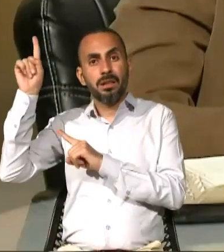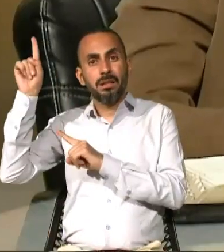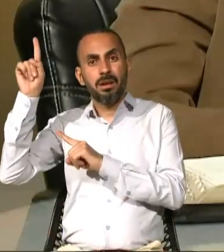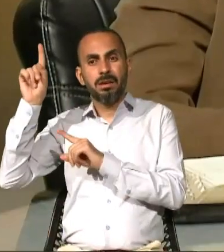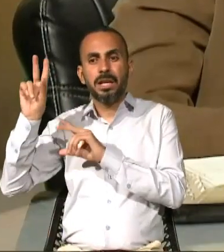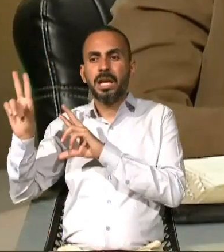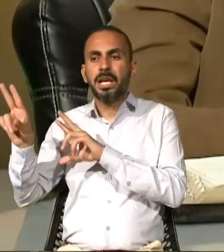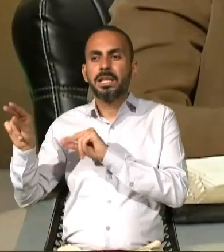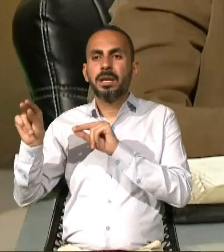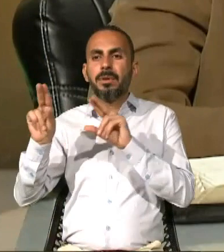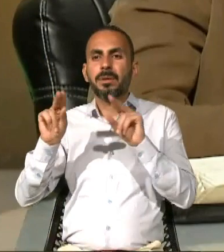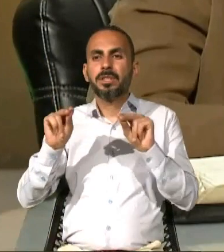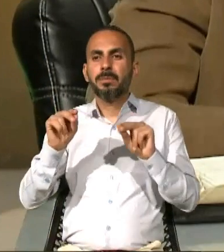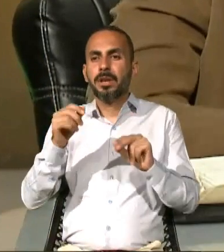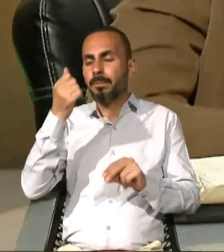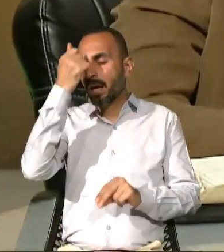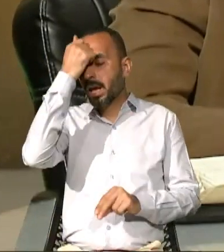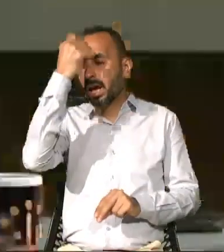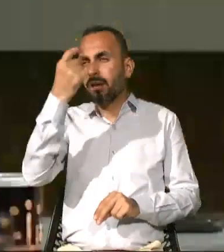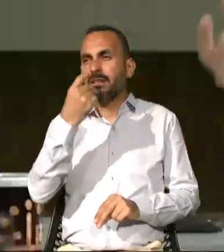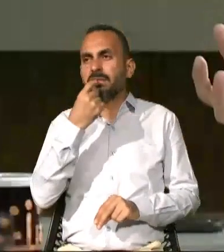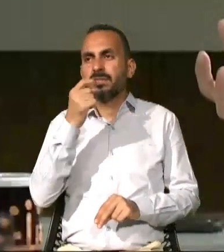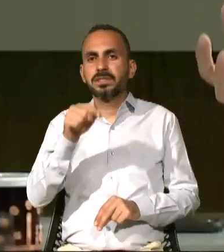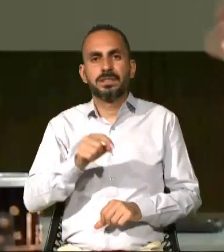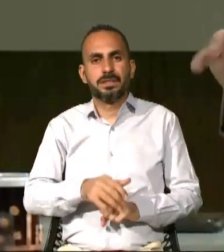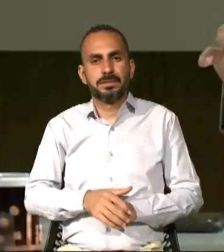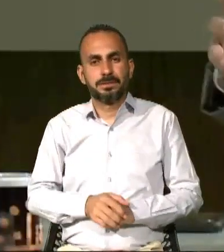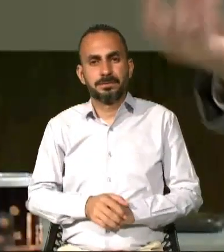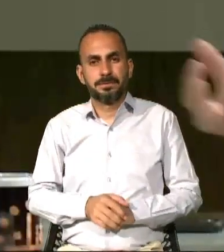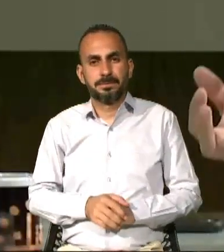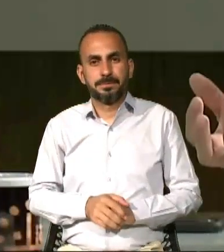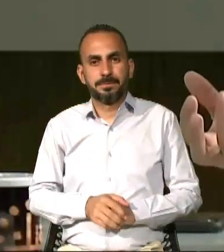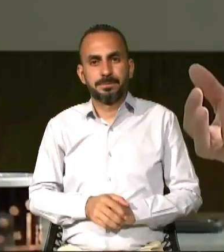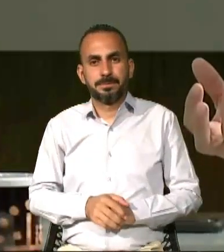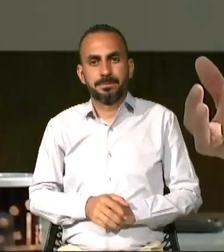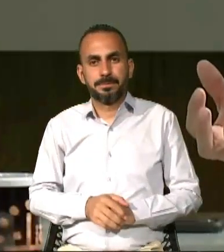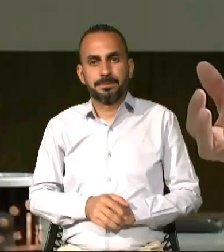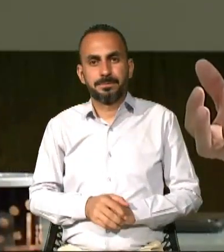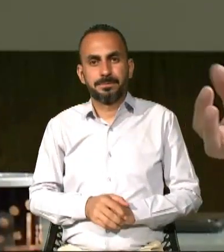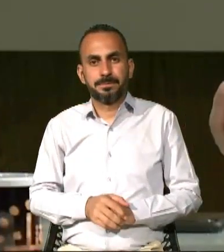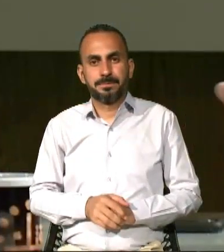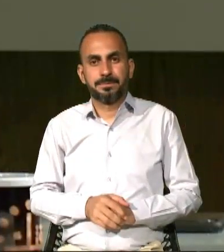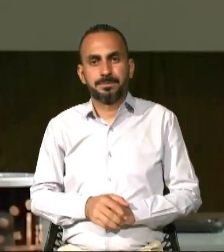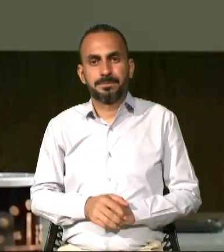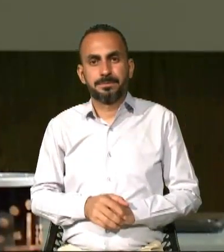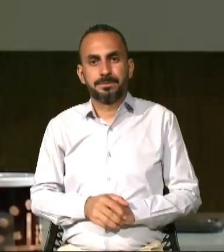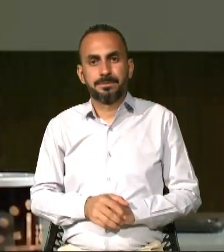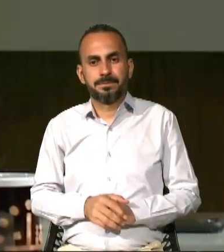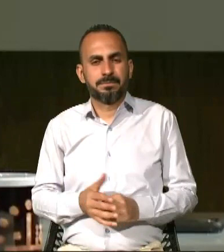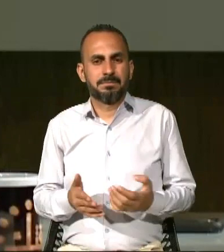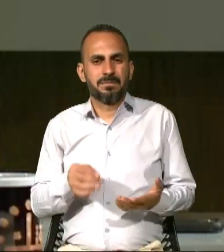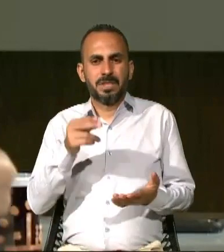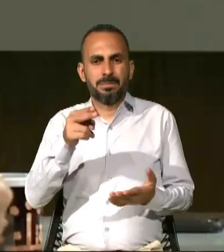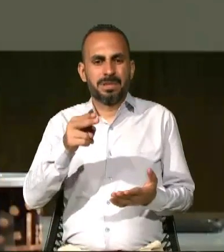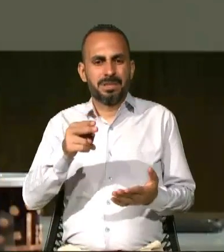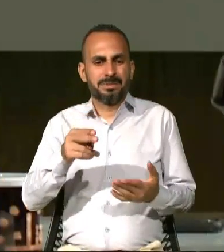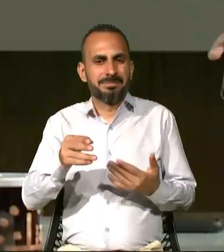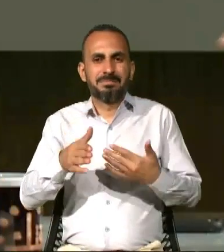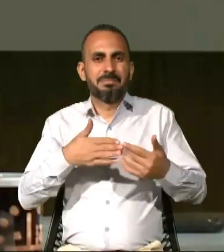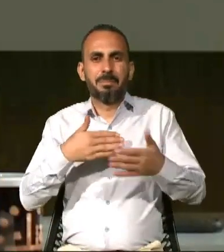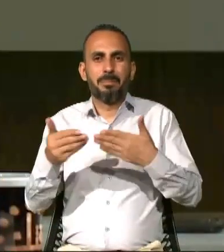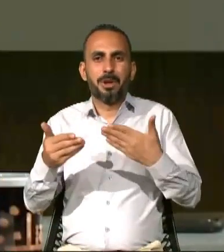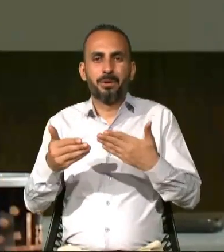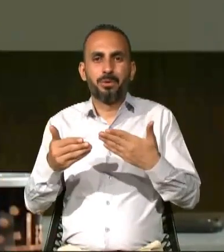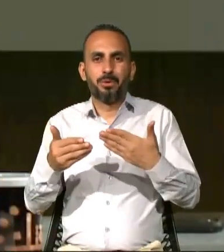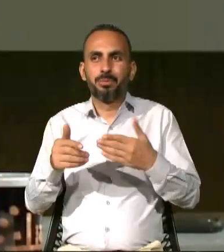وألف سنه كمن واحد. ايه بقى فايدته اللي انت قلته لي ده ايه علاقته بالمجيء التاني؟ علاقته إيه؟ خليني